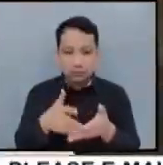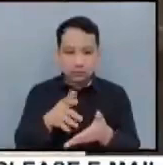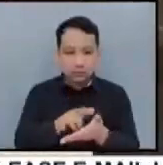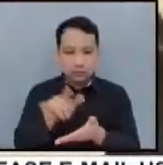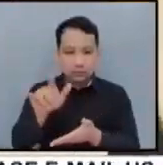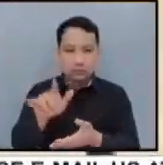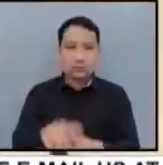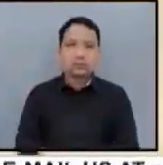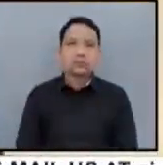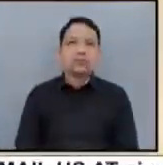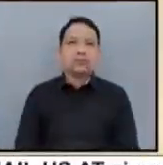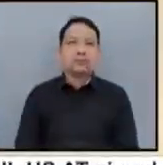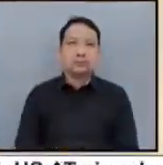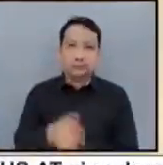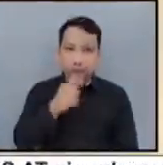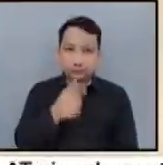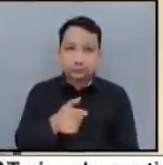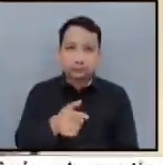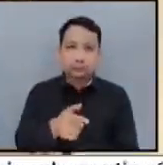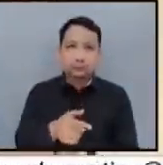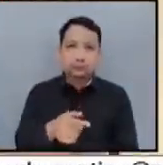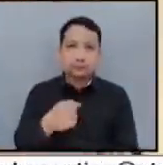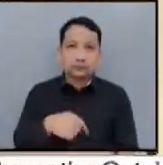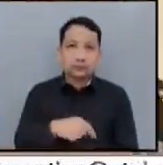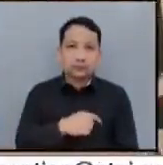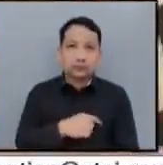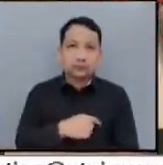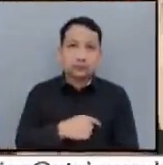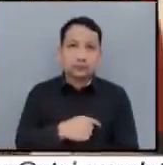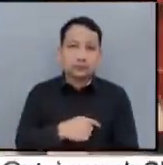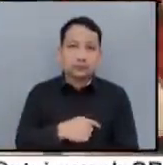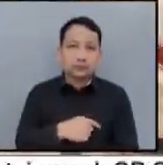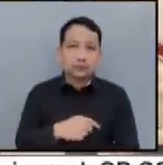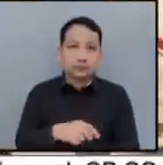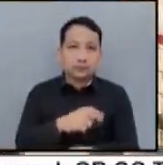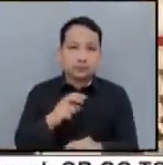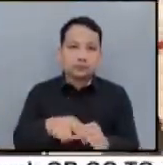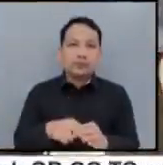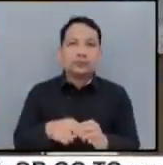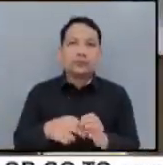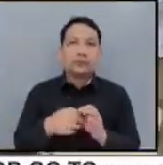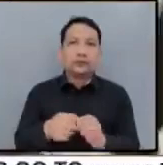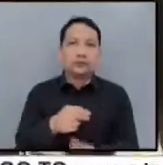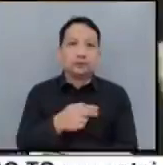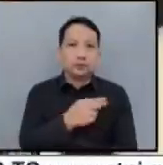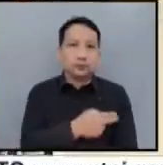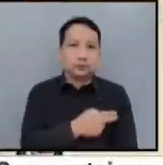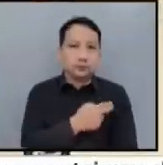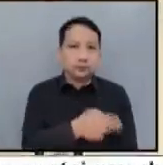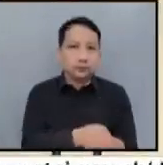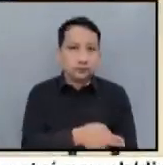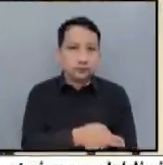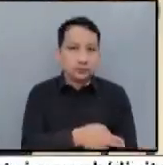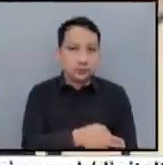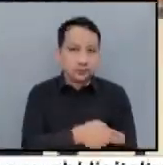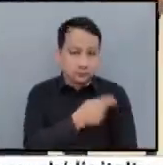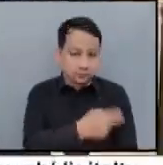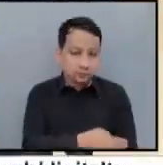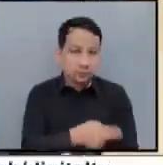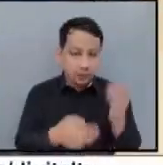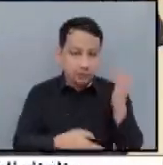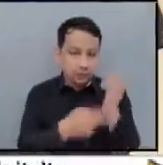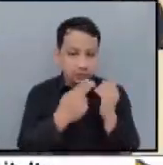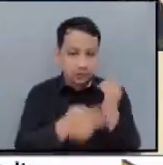we are 8. So kami nag-shoulder, nag-chip-in kami para doon sa hotel accommodations namin. Hindi po